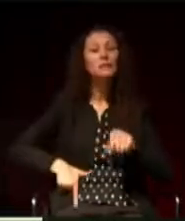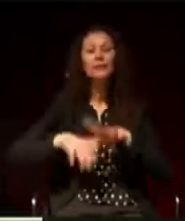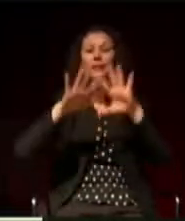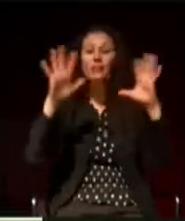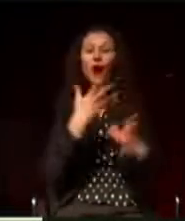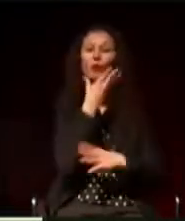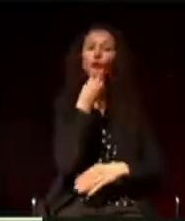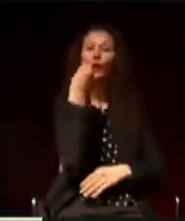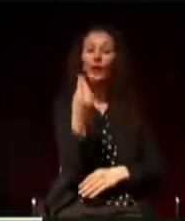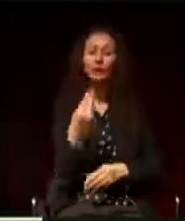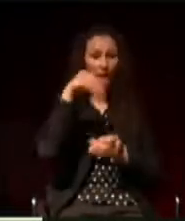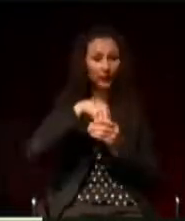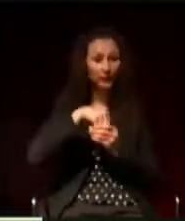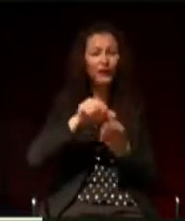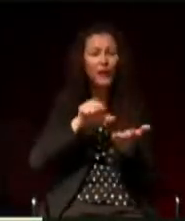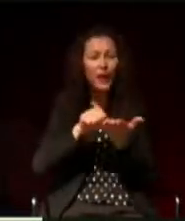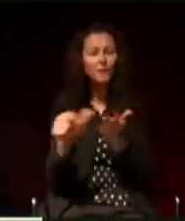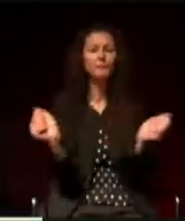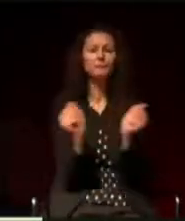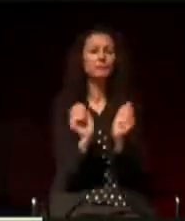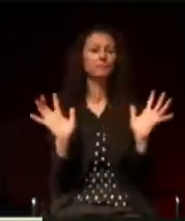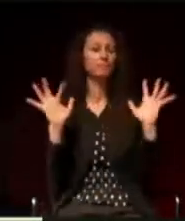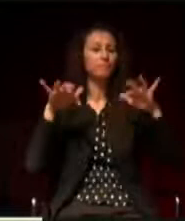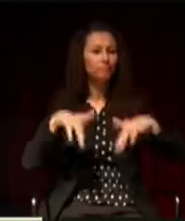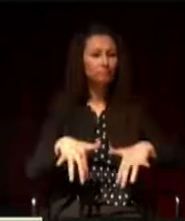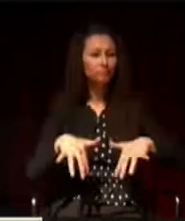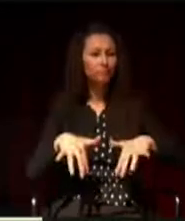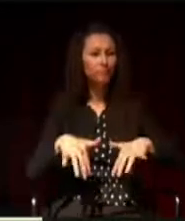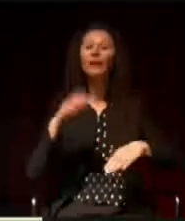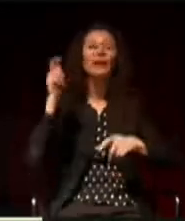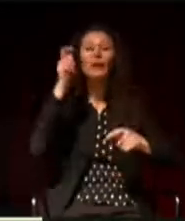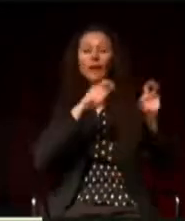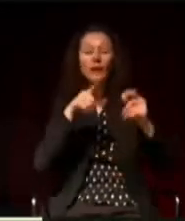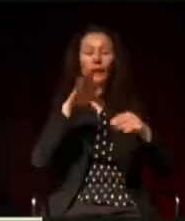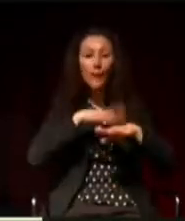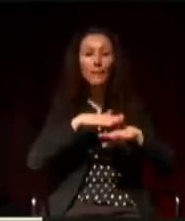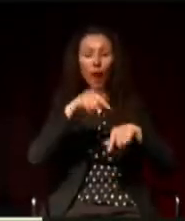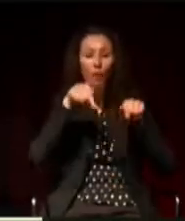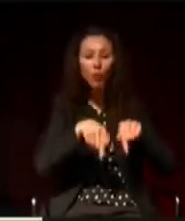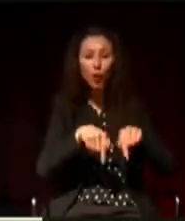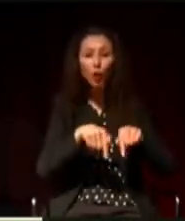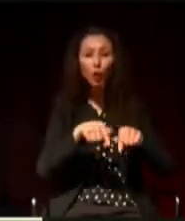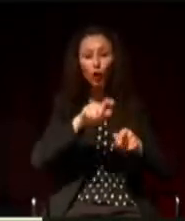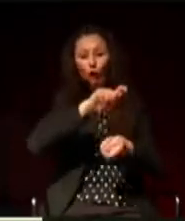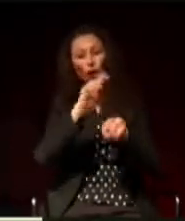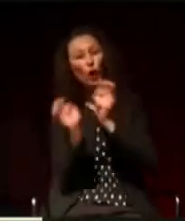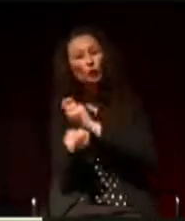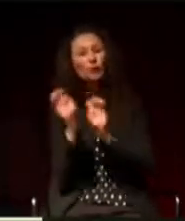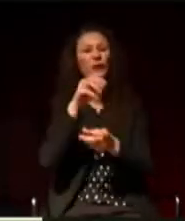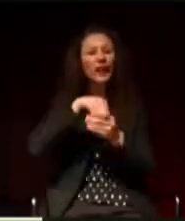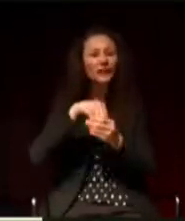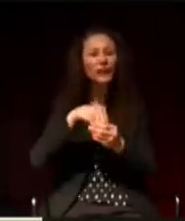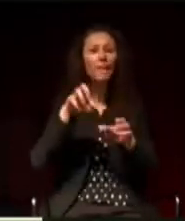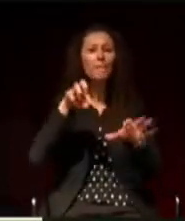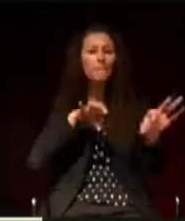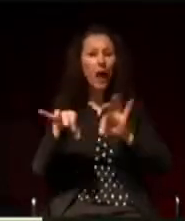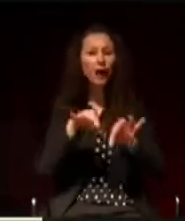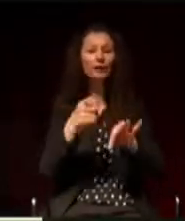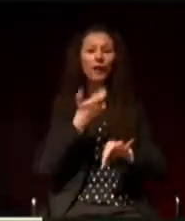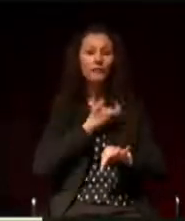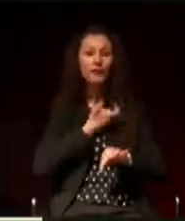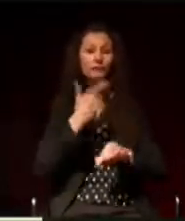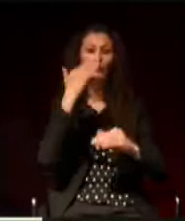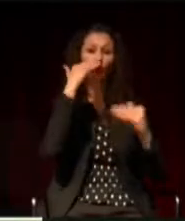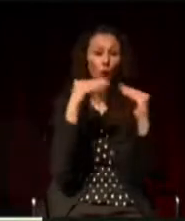da güzelleştirmek için hepimiz bir araya geldik. Yapılan dönüşümüne ilişkin plan ile uygulama usul